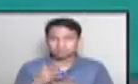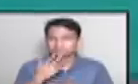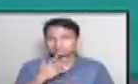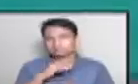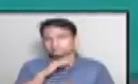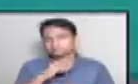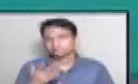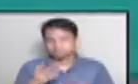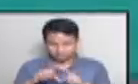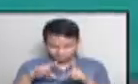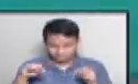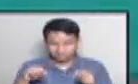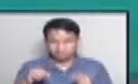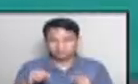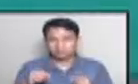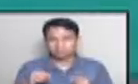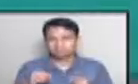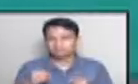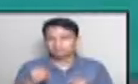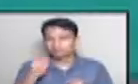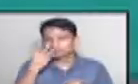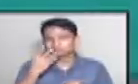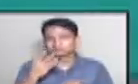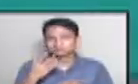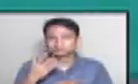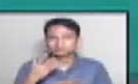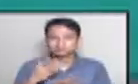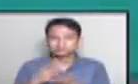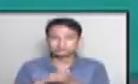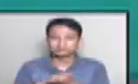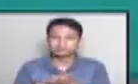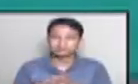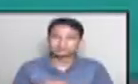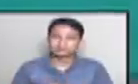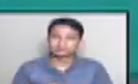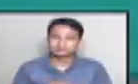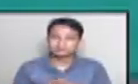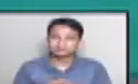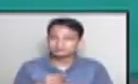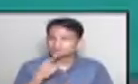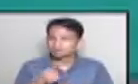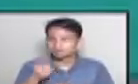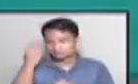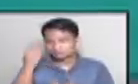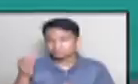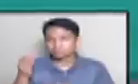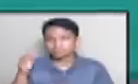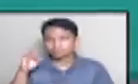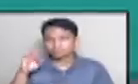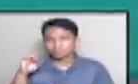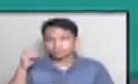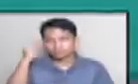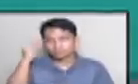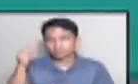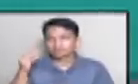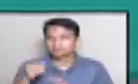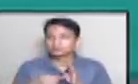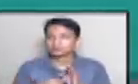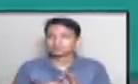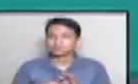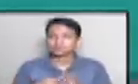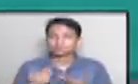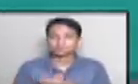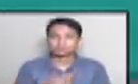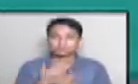Yes, sir. Okay, sa puwet ng amo nyo, siyempre. Oh. Nasa alin yung telepono si Ms. Faye Magtibay, HR ng New Acto